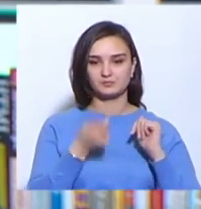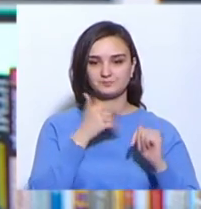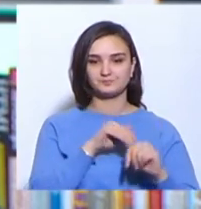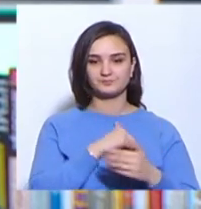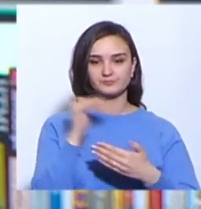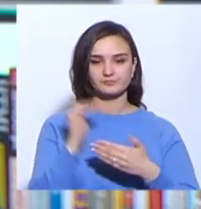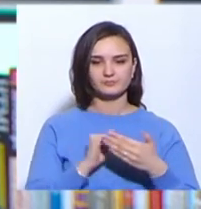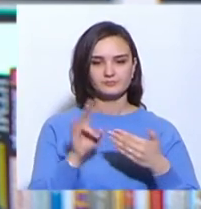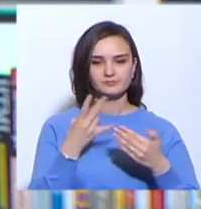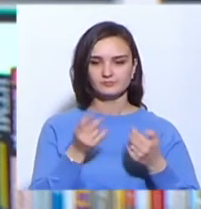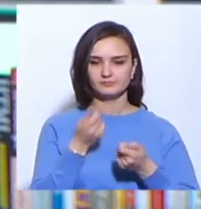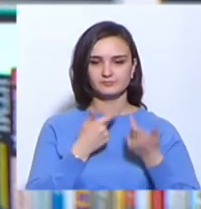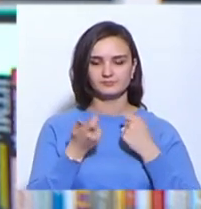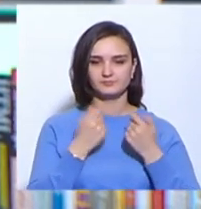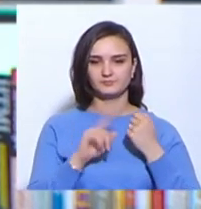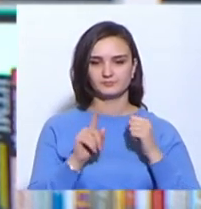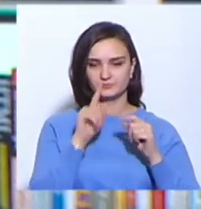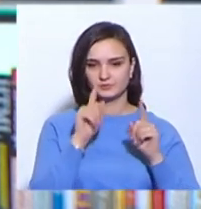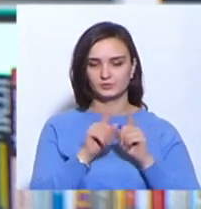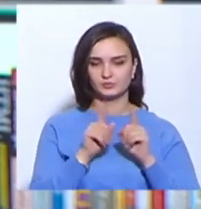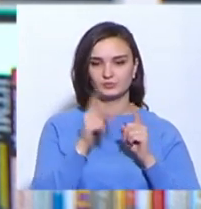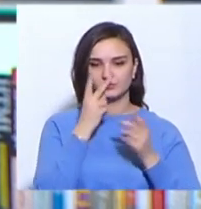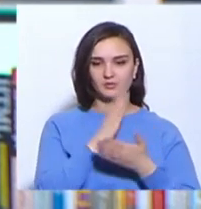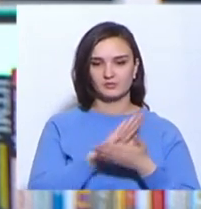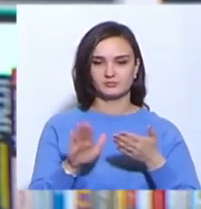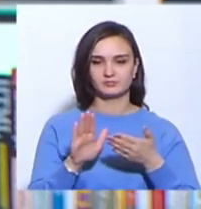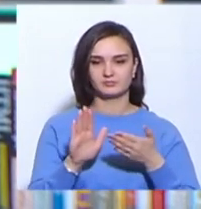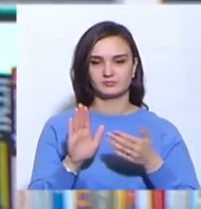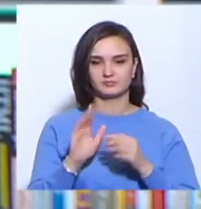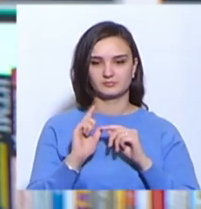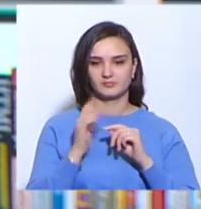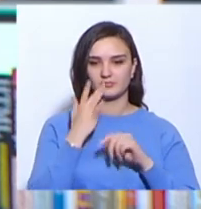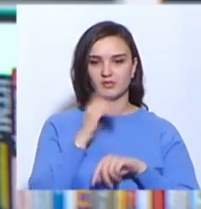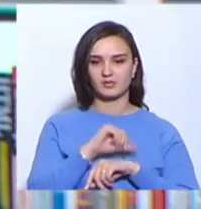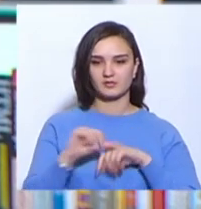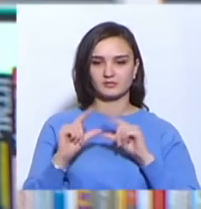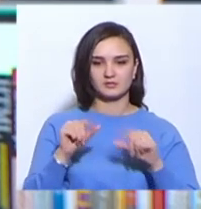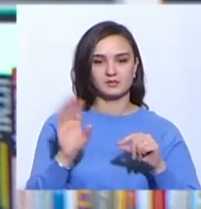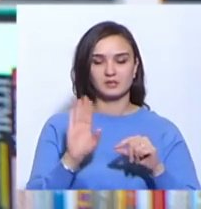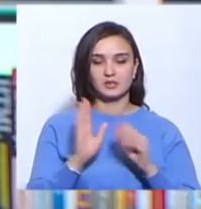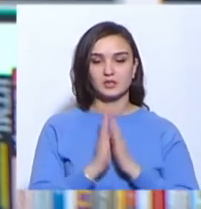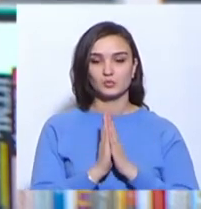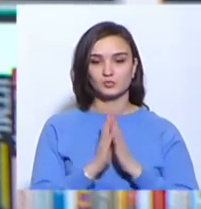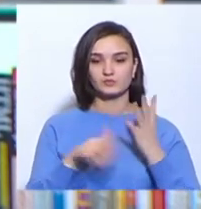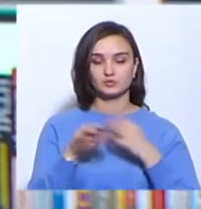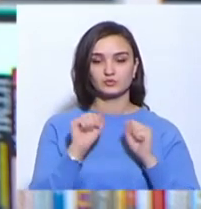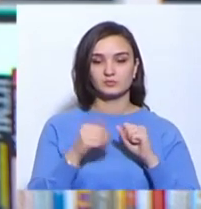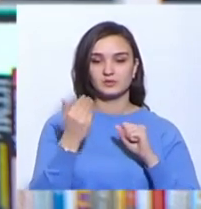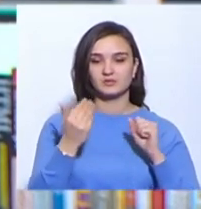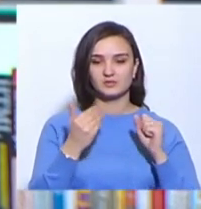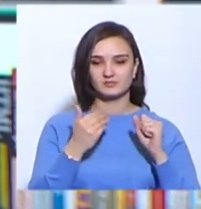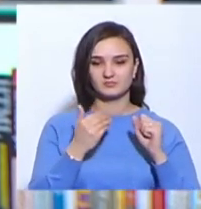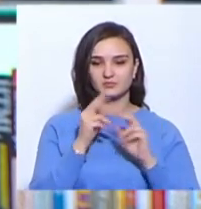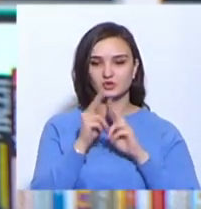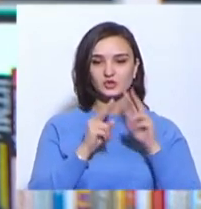დამწევი საშუალებები იმისათვის, რომ ერთი შეხედვით შეუმჩნევლად გადმოკვეთოთ საზღვარი. გახსოვდეთ, შესაძლოა თქვენი უმნიშვნელო